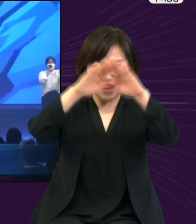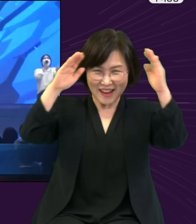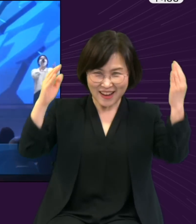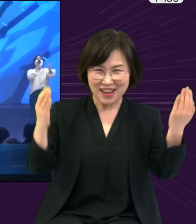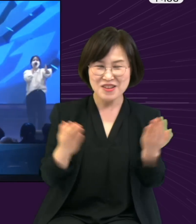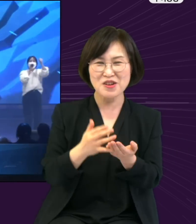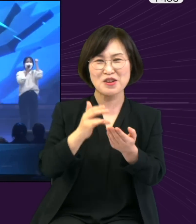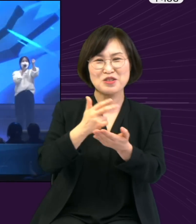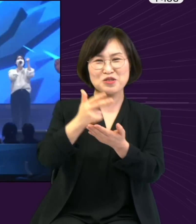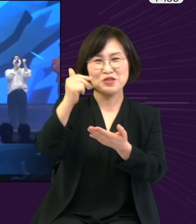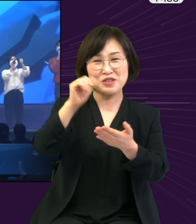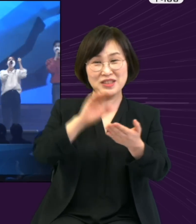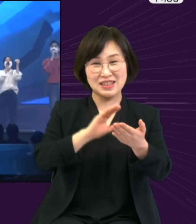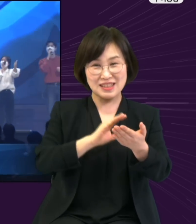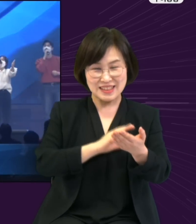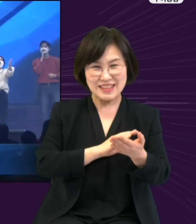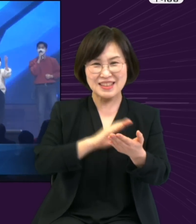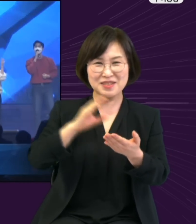다하여서 주님이다.